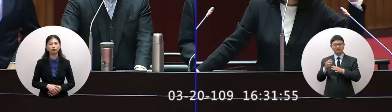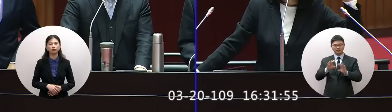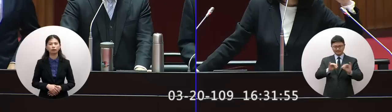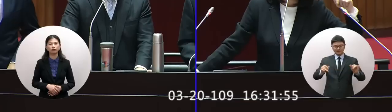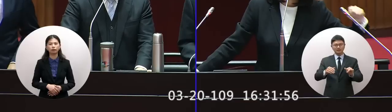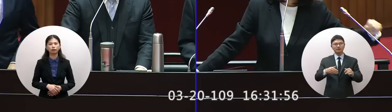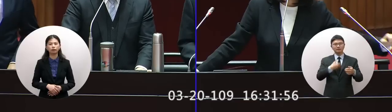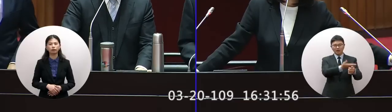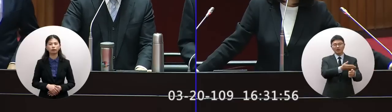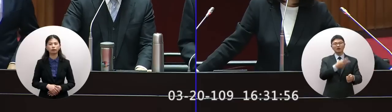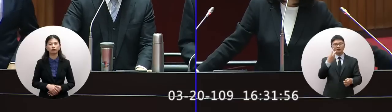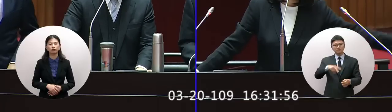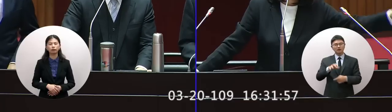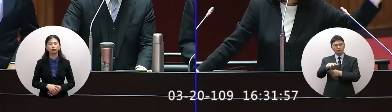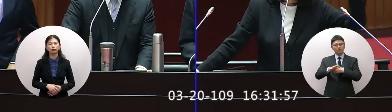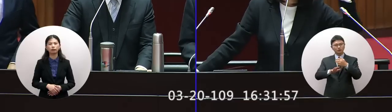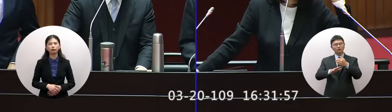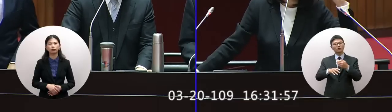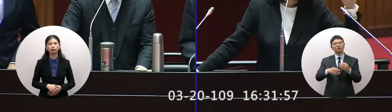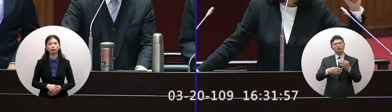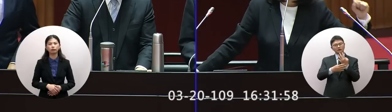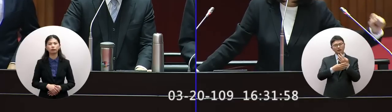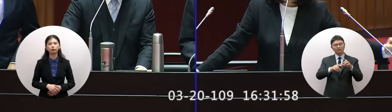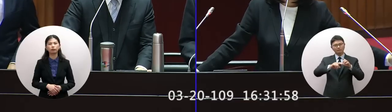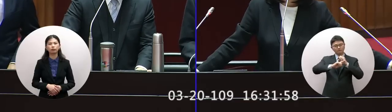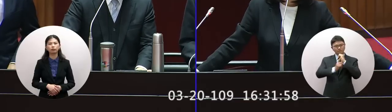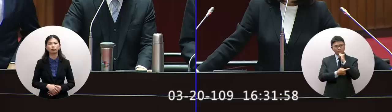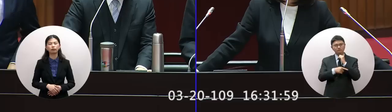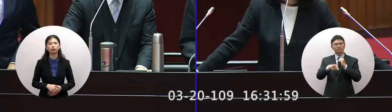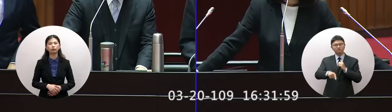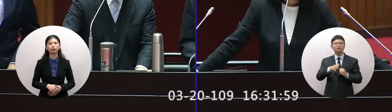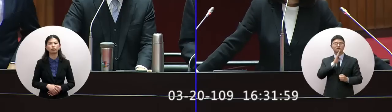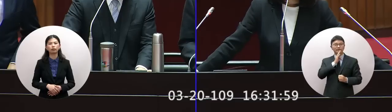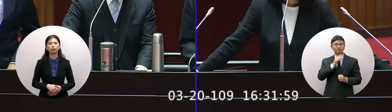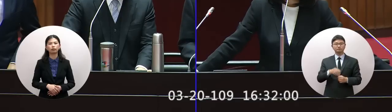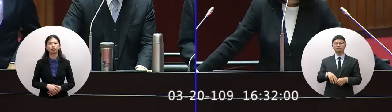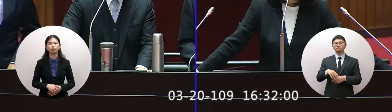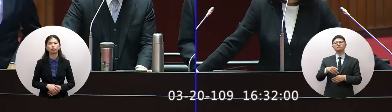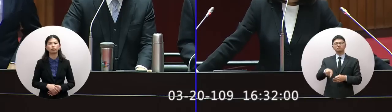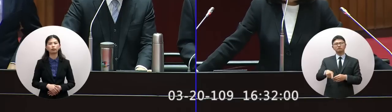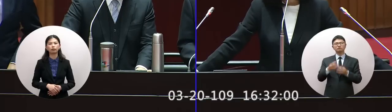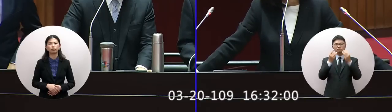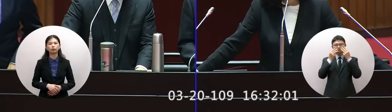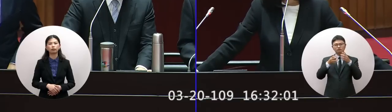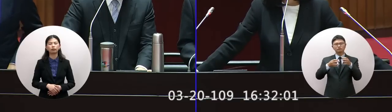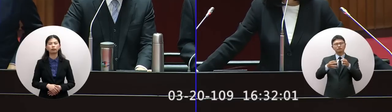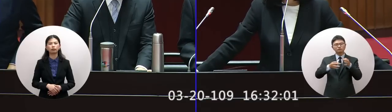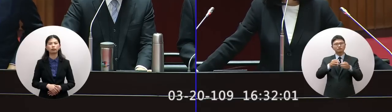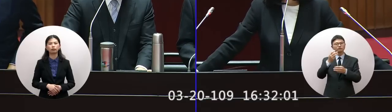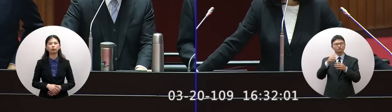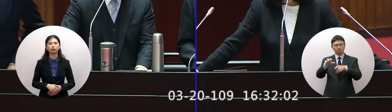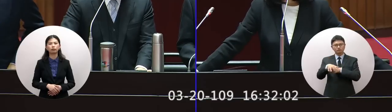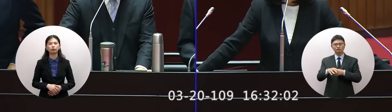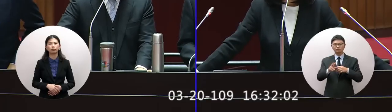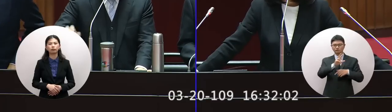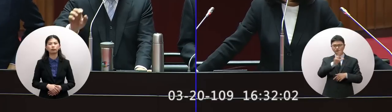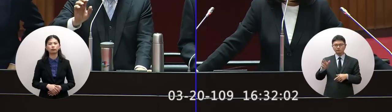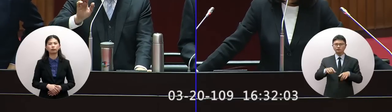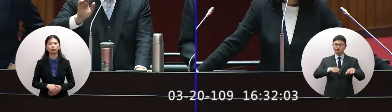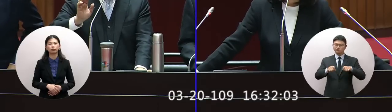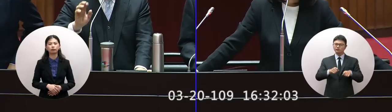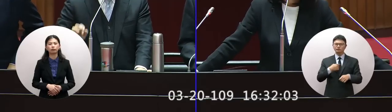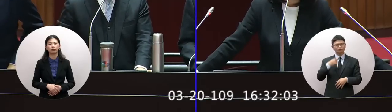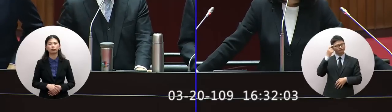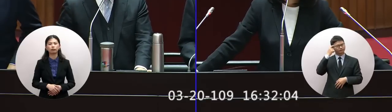要修正农业的一些法规，用所谓的银农型的计划来帮他脱困。我觉得这个实在是有待商